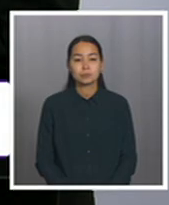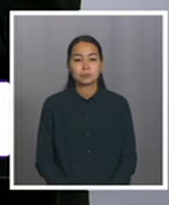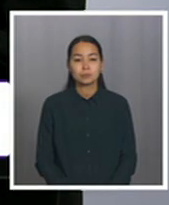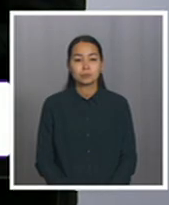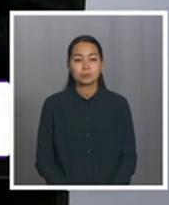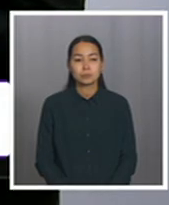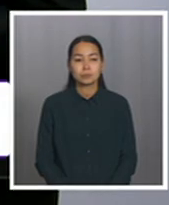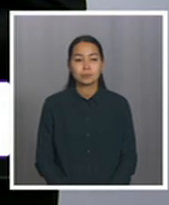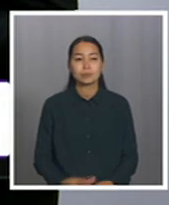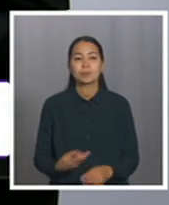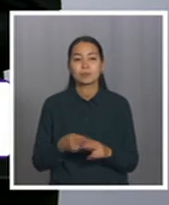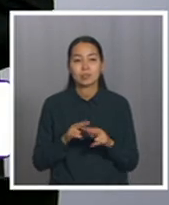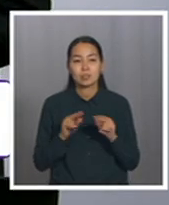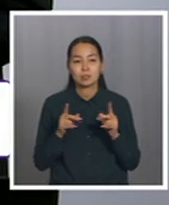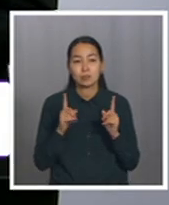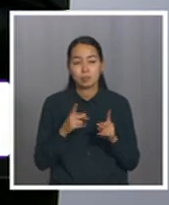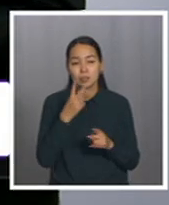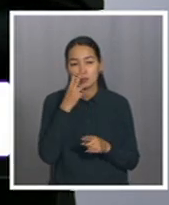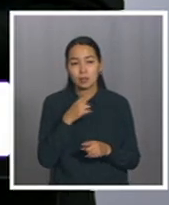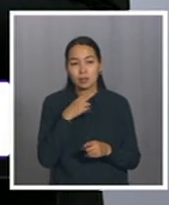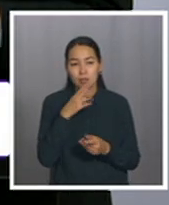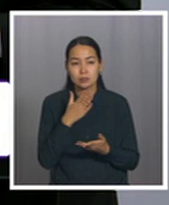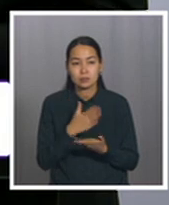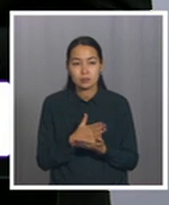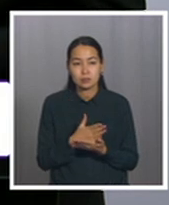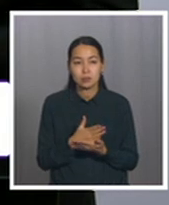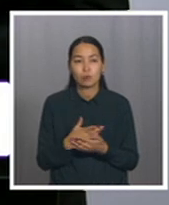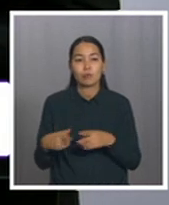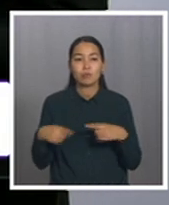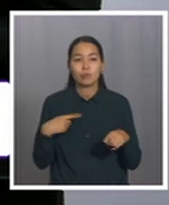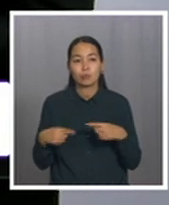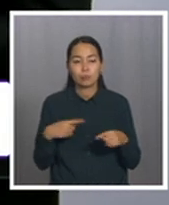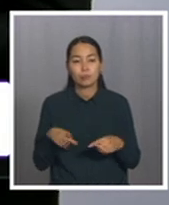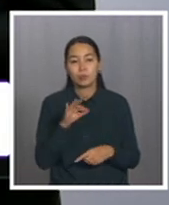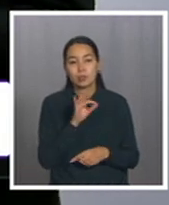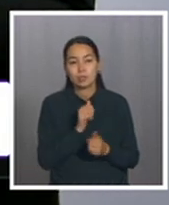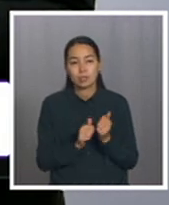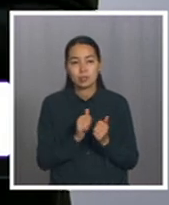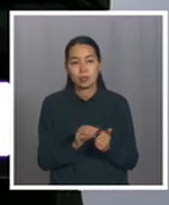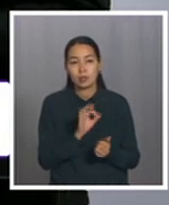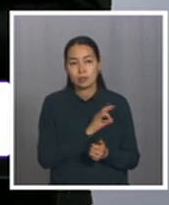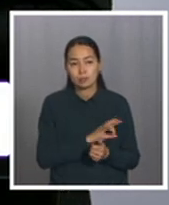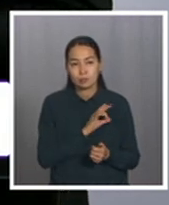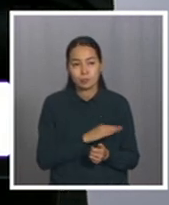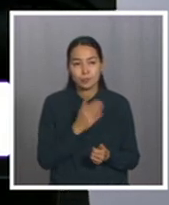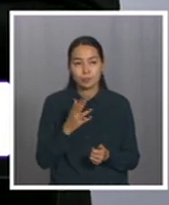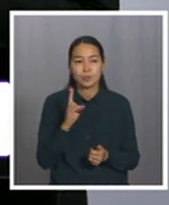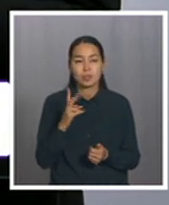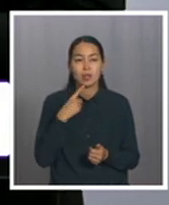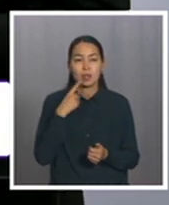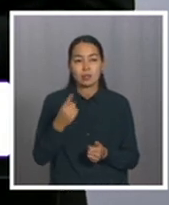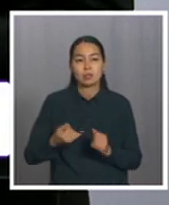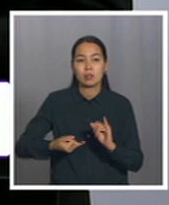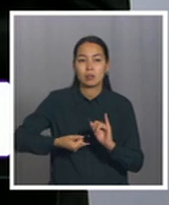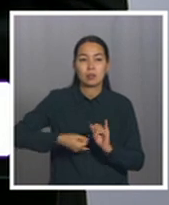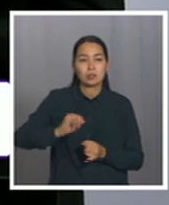Шын мәнінде сіздер байқаған осы заңдылықты футболшылар өте жиі қолданады. Яғни алыстан тепкен кезде доптың